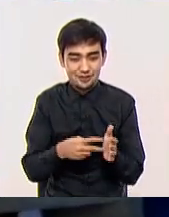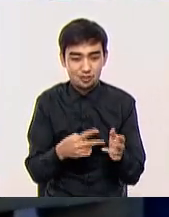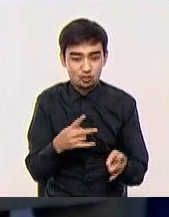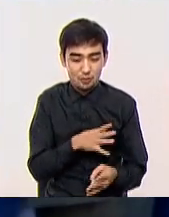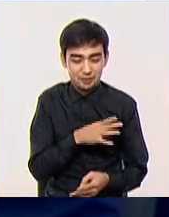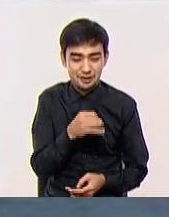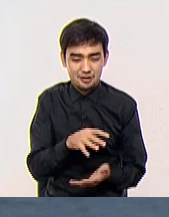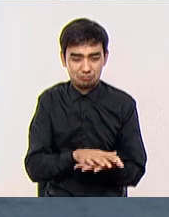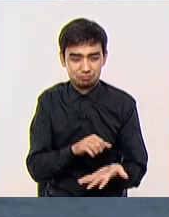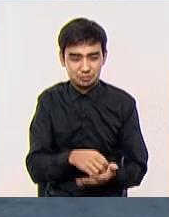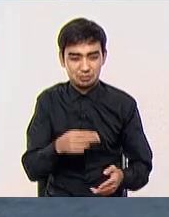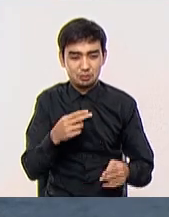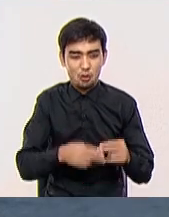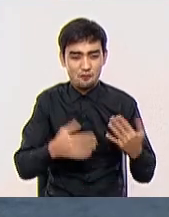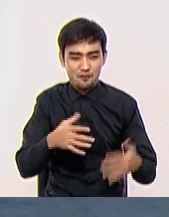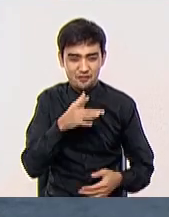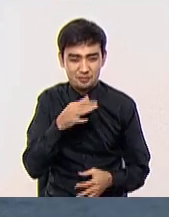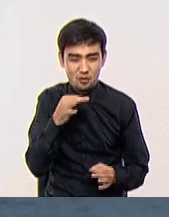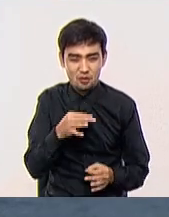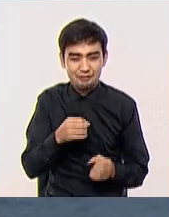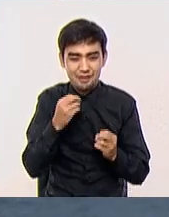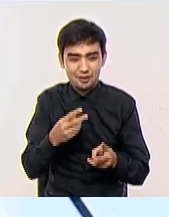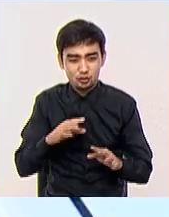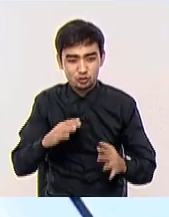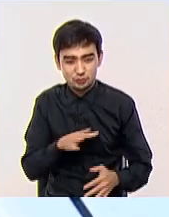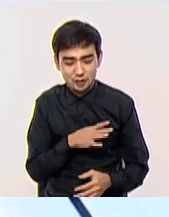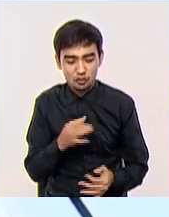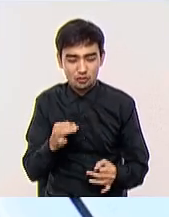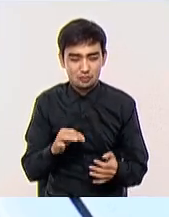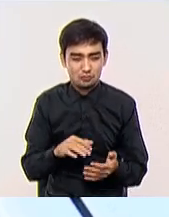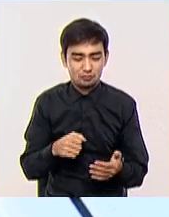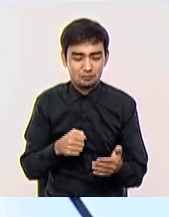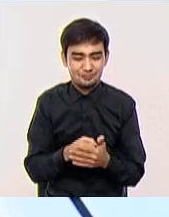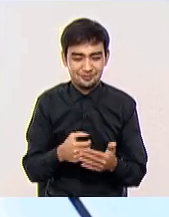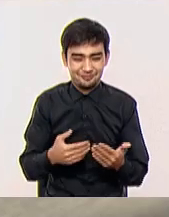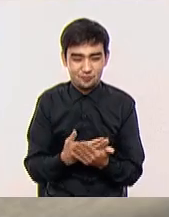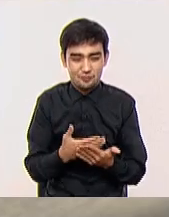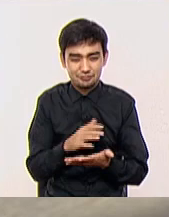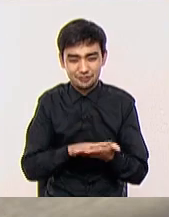мерзімін қалайша өткізіп алғандары туралы әзірге ешқандай ақпарат берген жоқ.